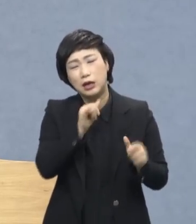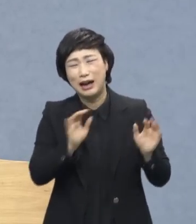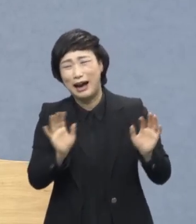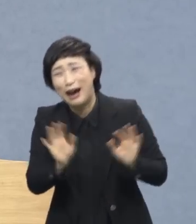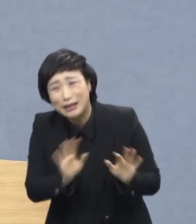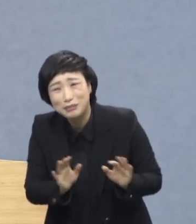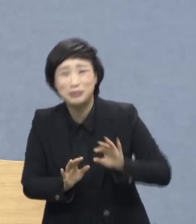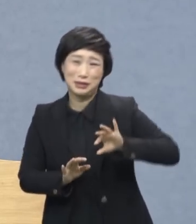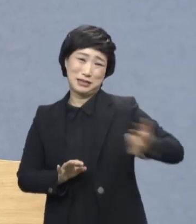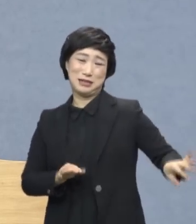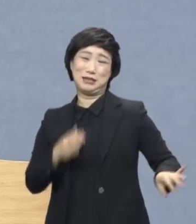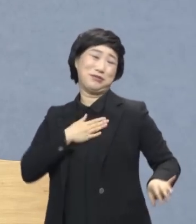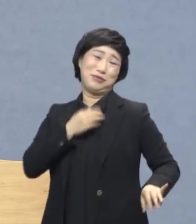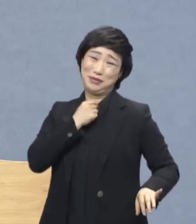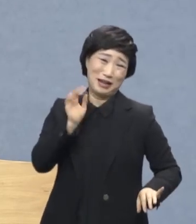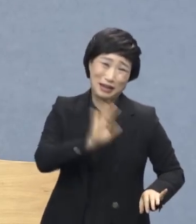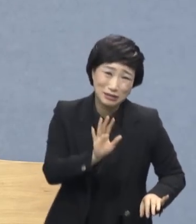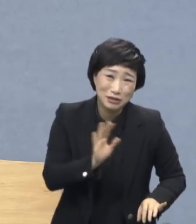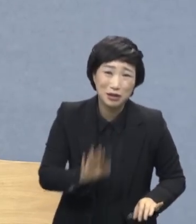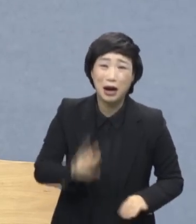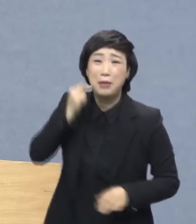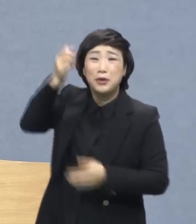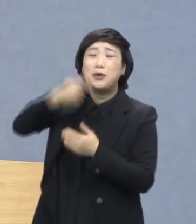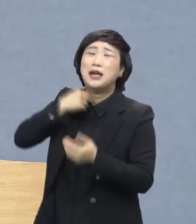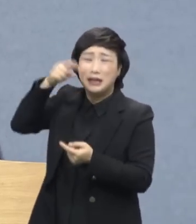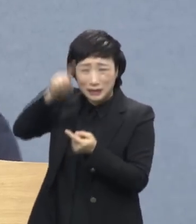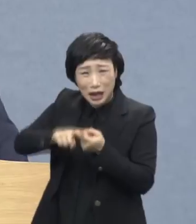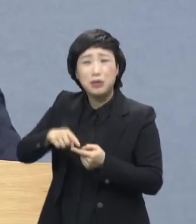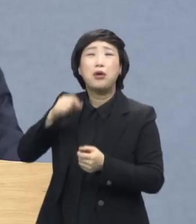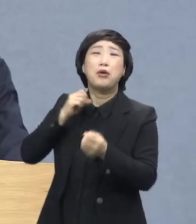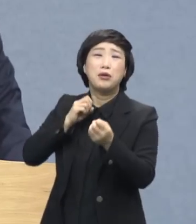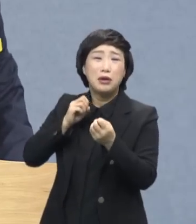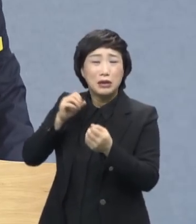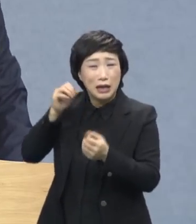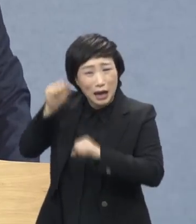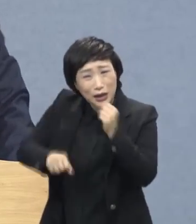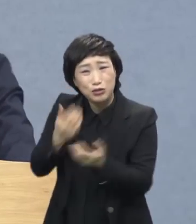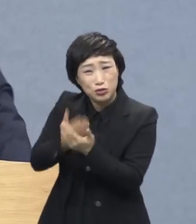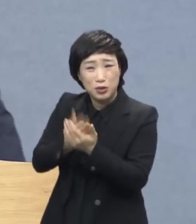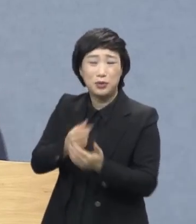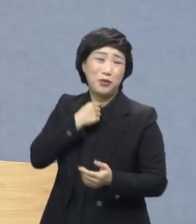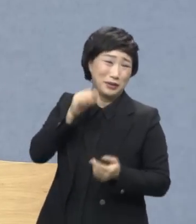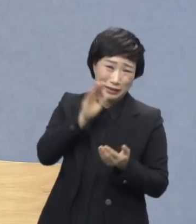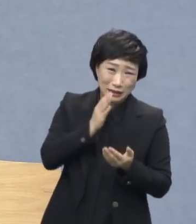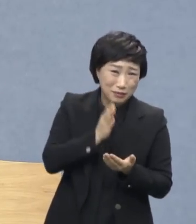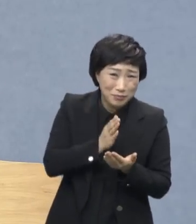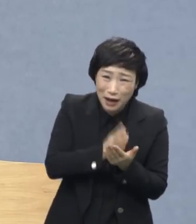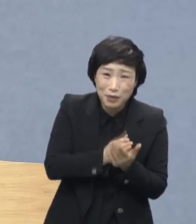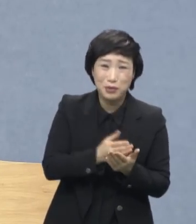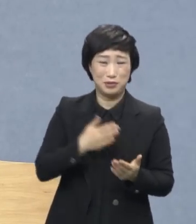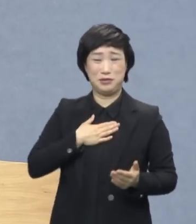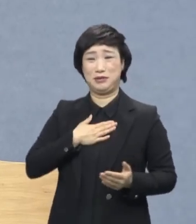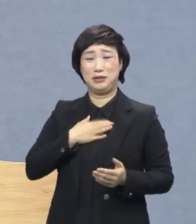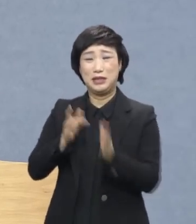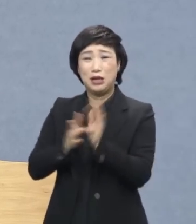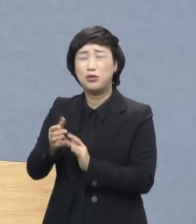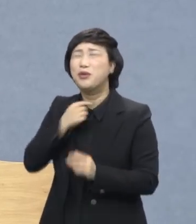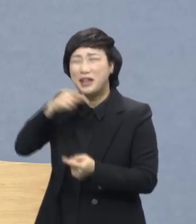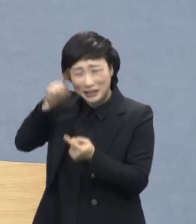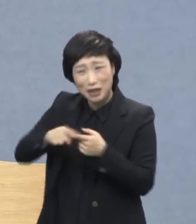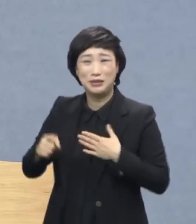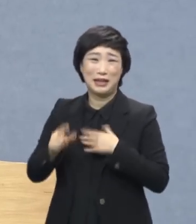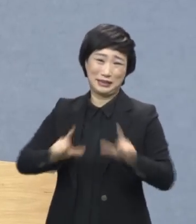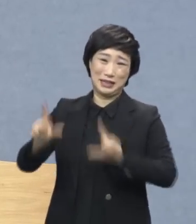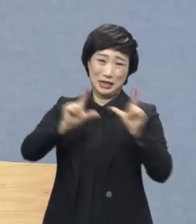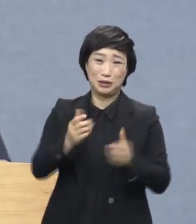아니야 내 원대로 마옵시고 아버지 원대로 되기 원합니다. 내 원대로 마옵시고 예수님 원대로